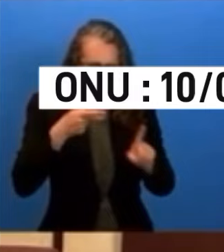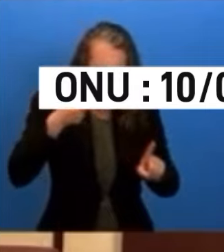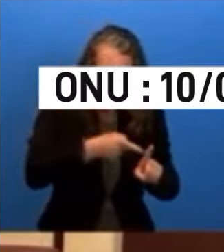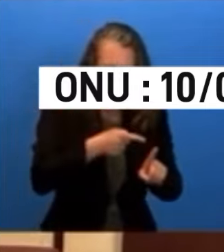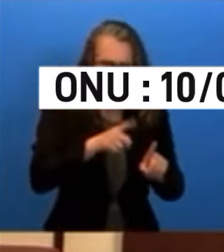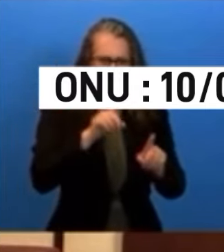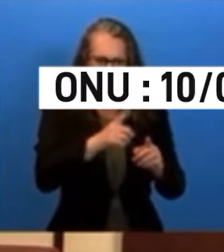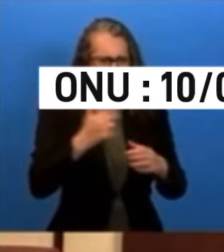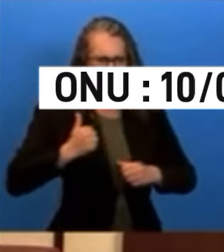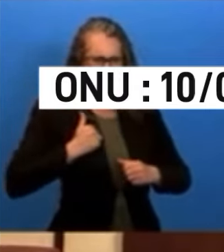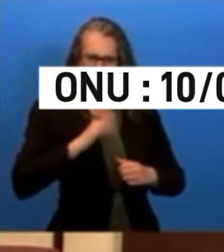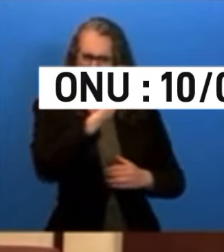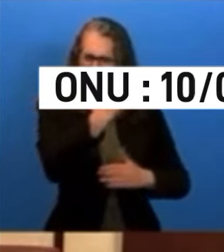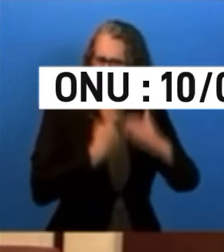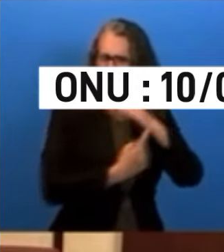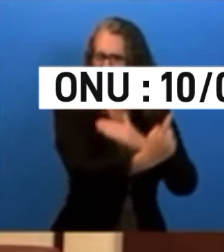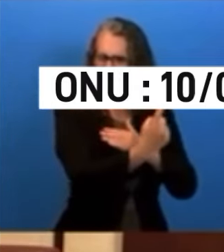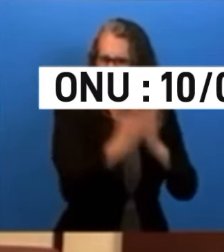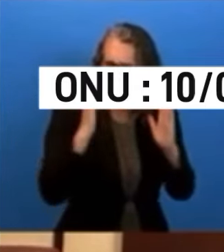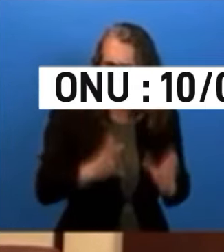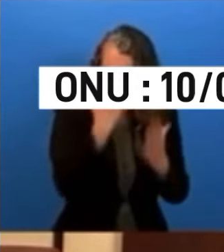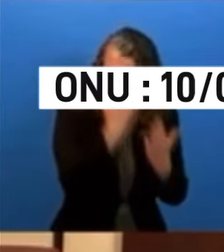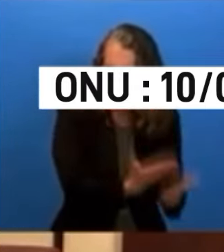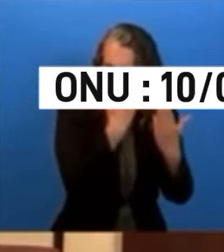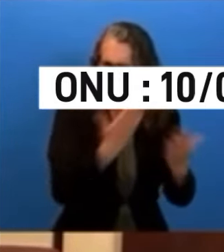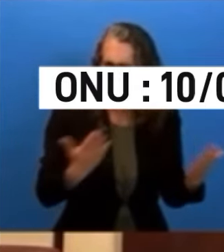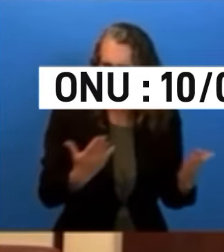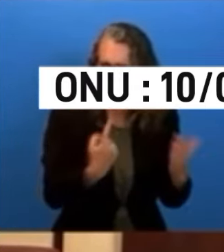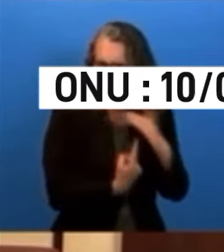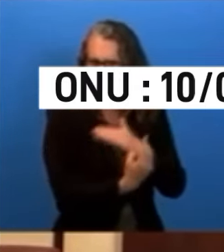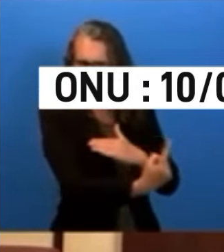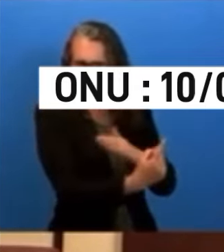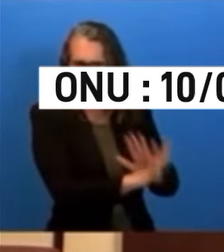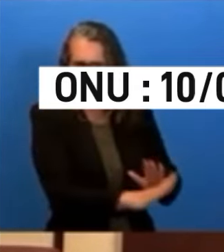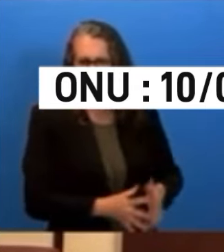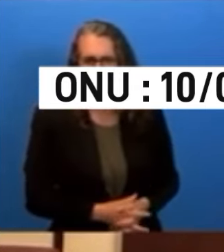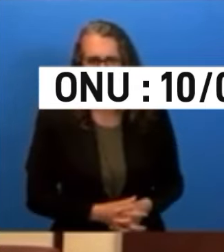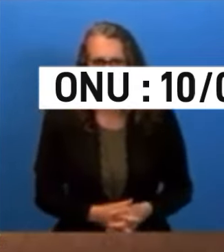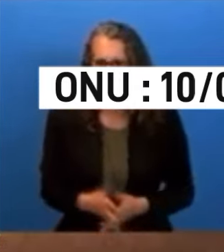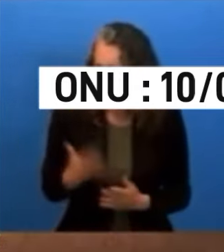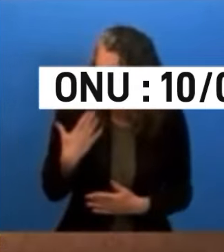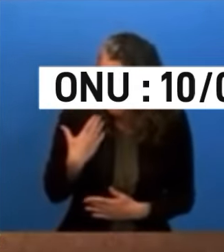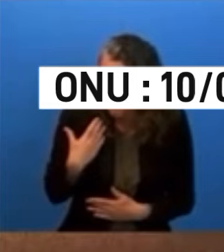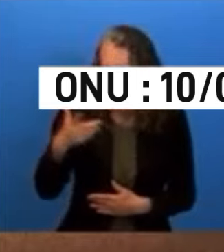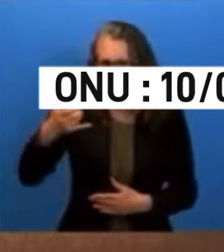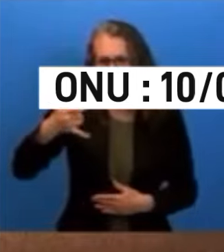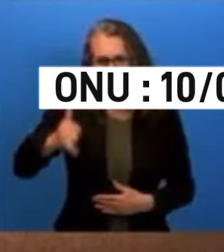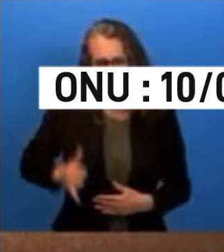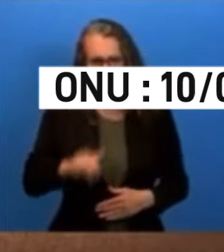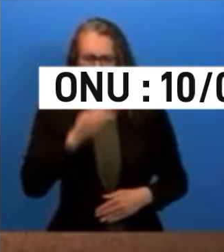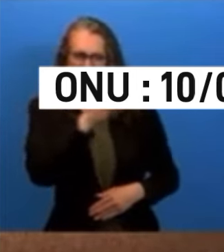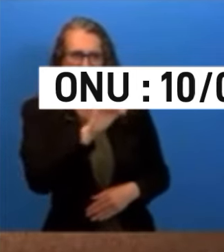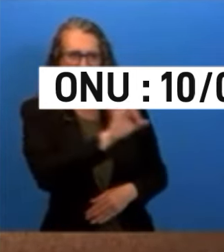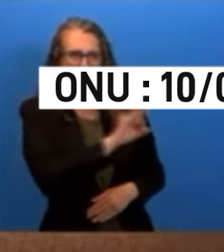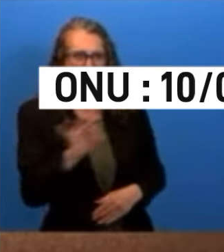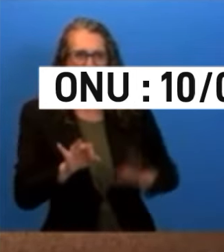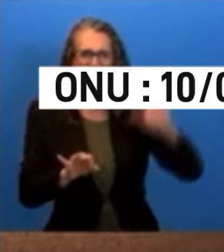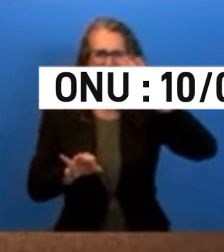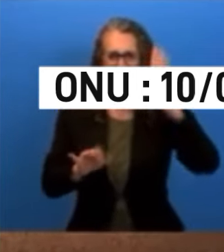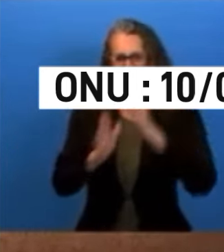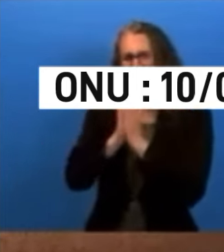الأم، وهذا يعتبر انتهاكا لسيادة كندا. ومؤخرا قامت الدولة الجزائرية